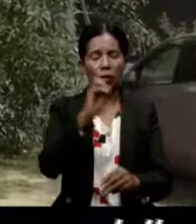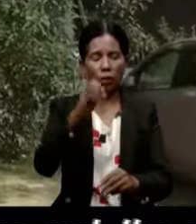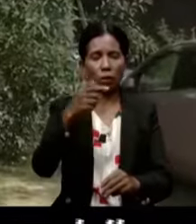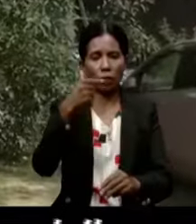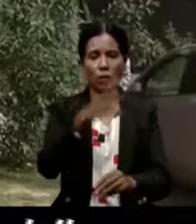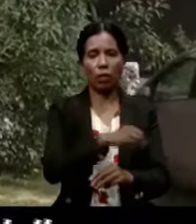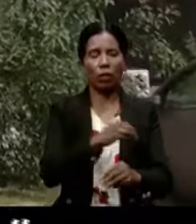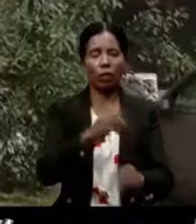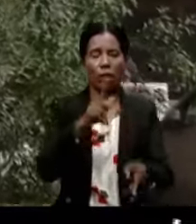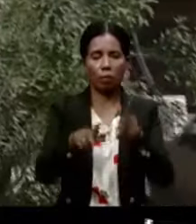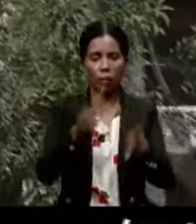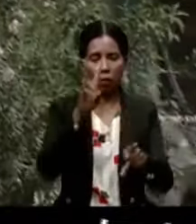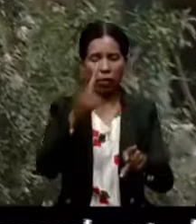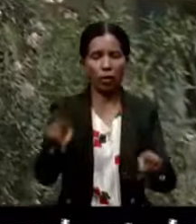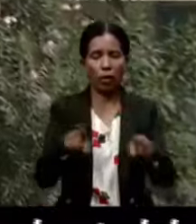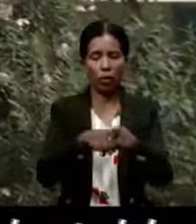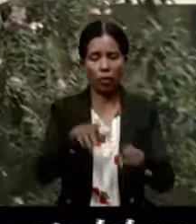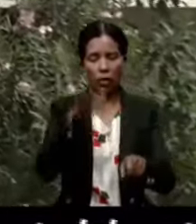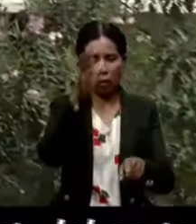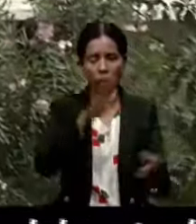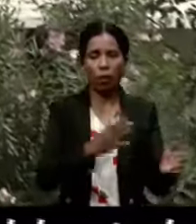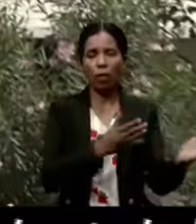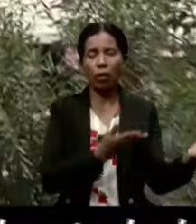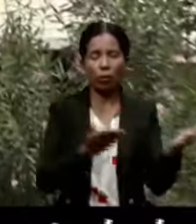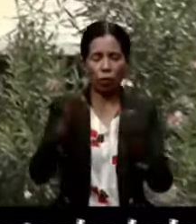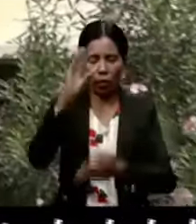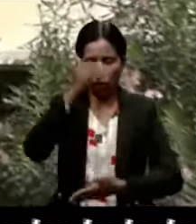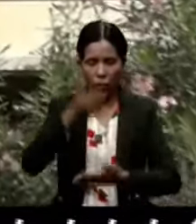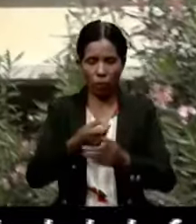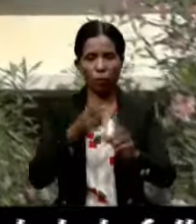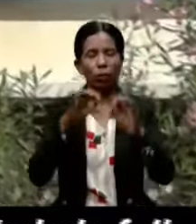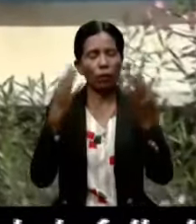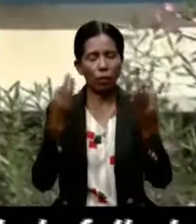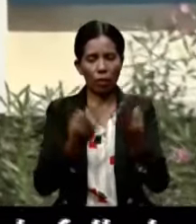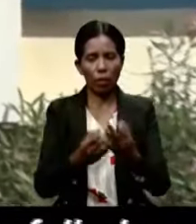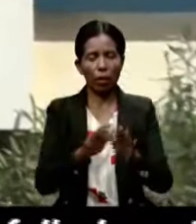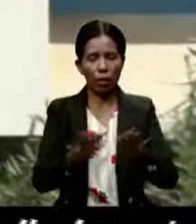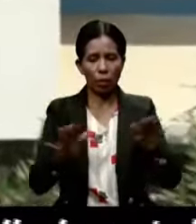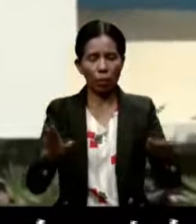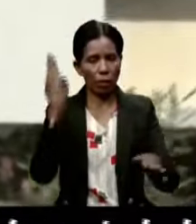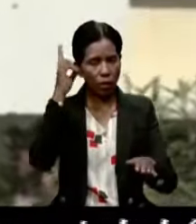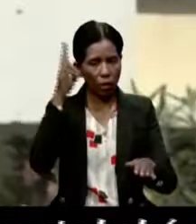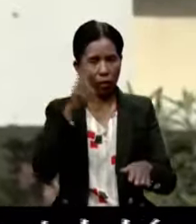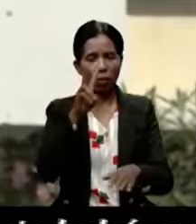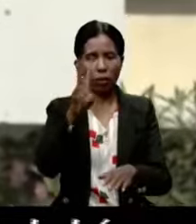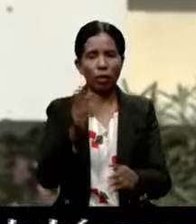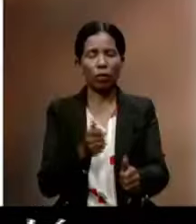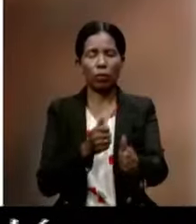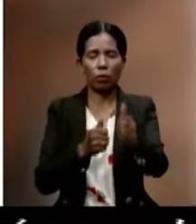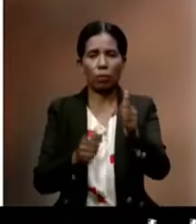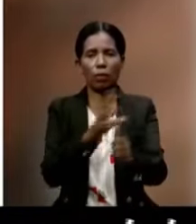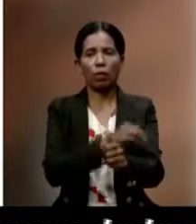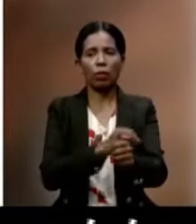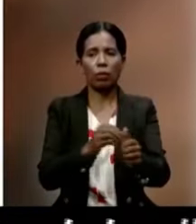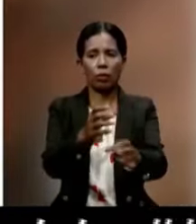Komoro, tambah autor Hanesan Aman Lori Subarnia Uan, usi familia iha maskarinyas, no labariknya tiung nain rua, tuir ba Kampung Baru.